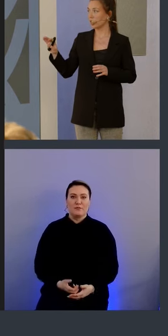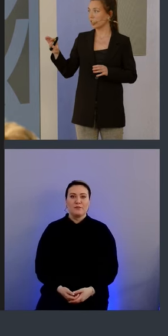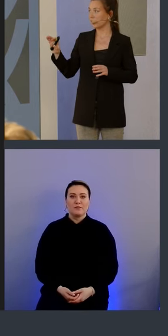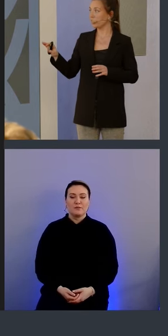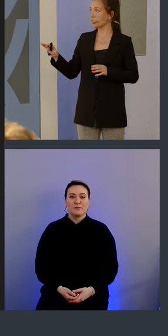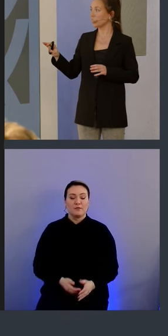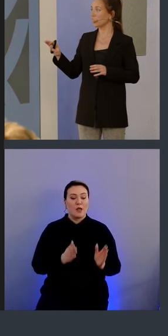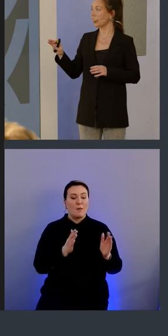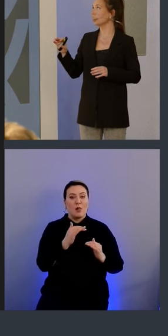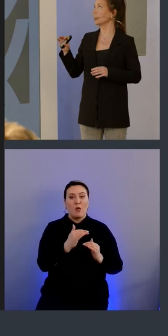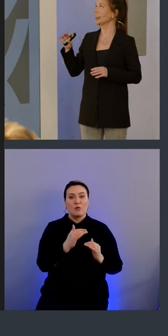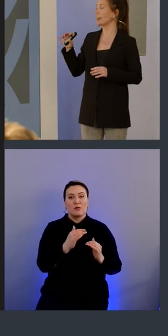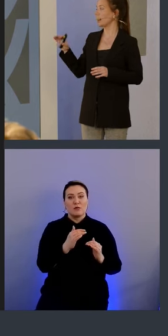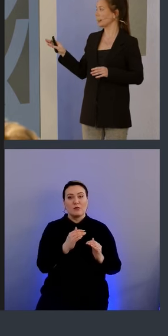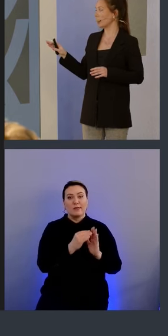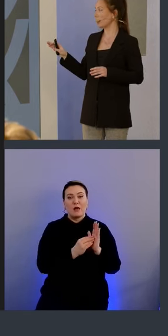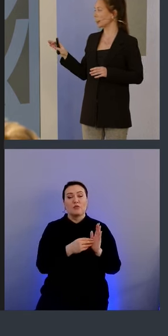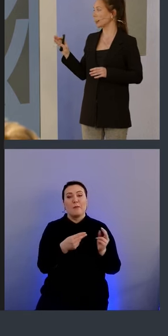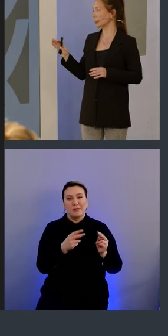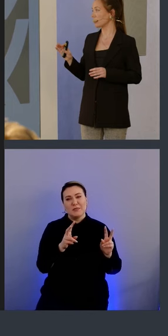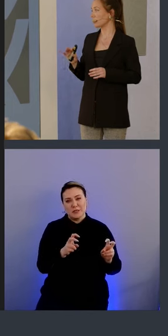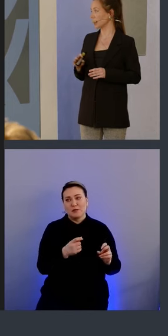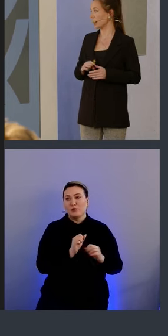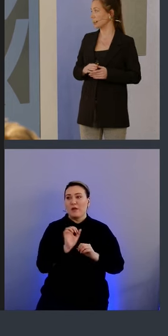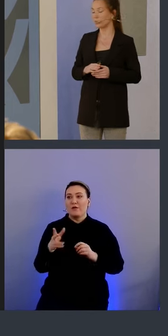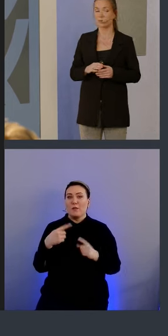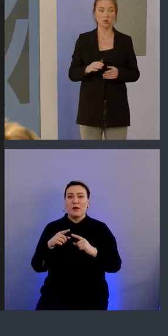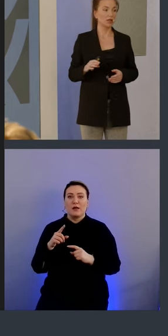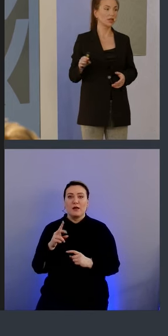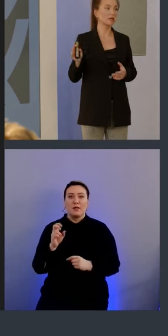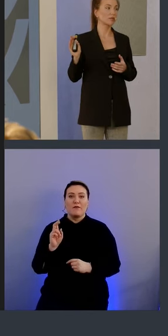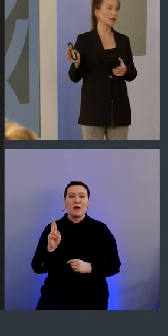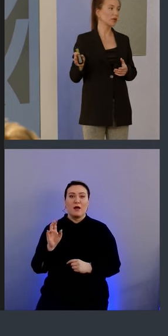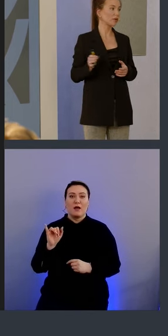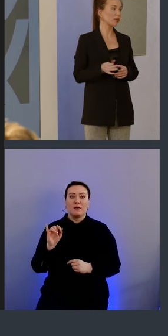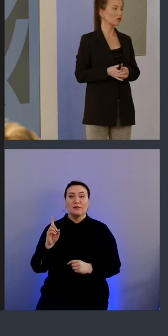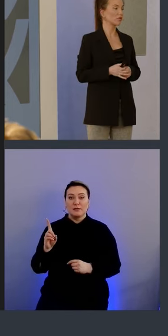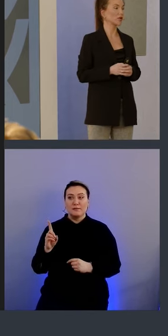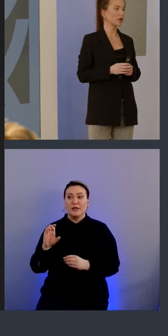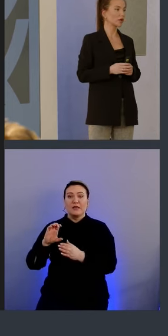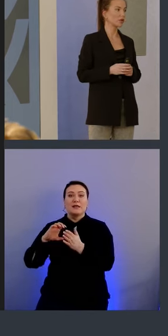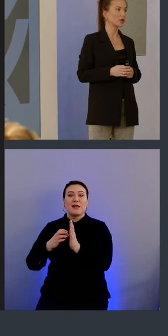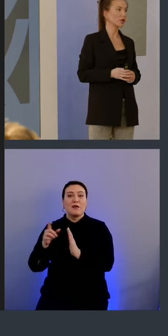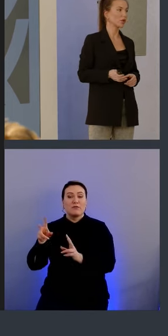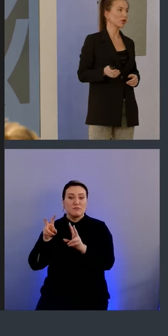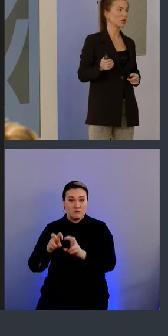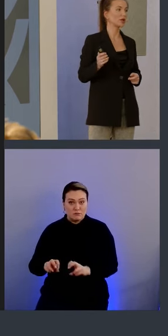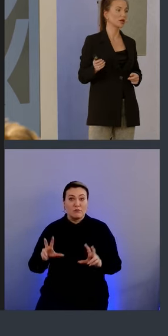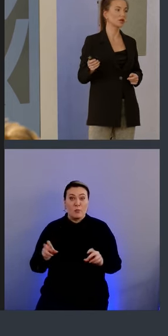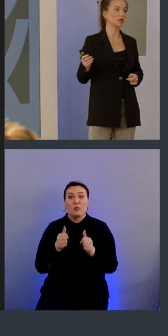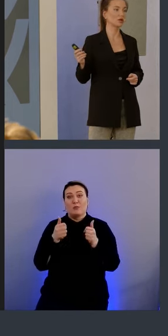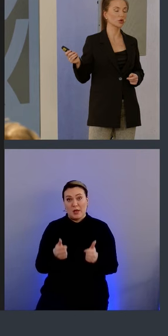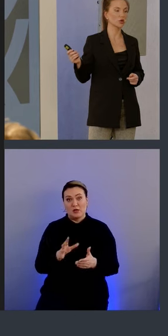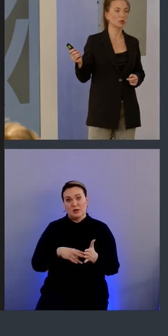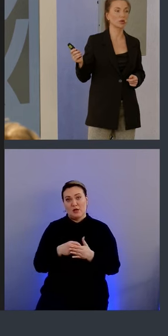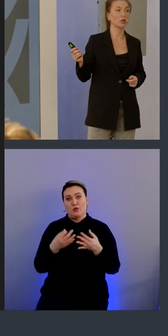Блок данных подписан, и он отправляется обратно на сервер VK-ID. Сервер выполняет проверку, проверка пройдена успешно,